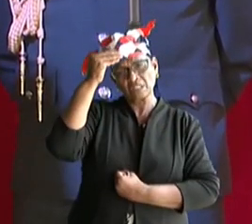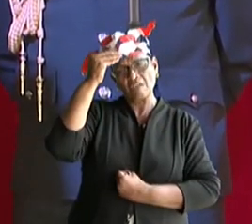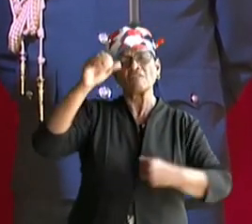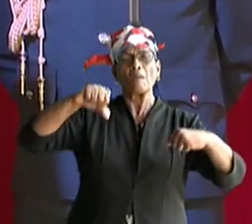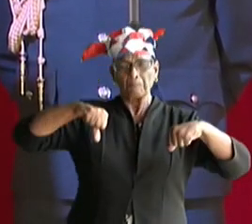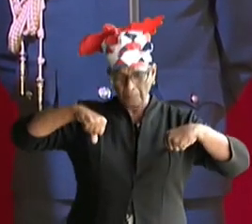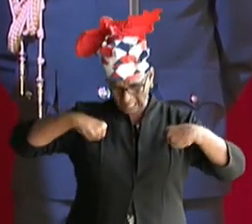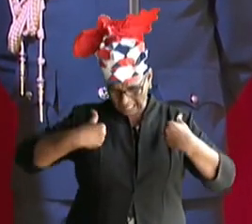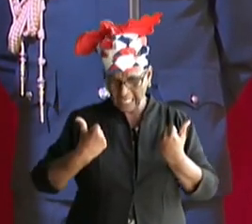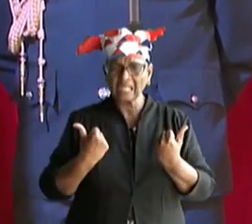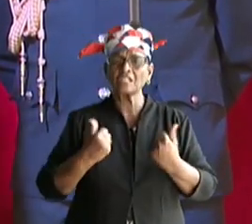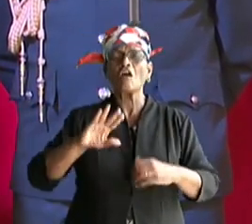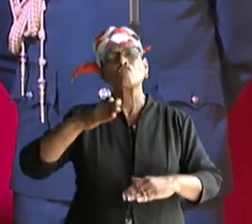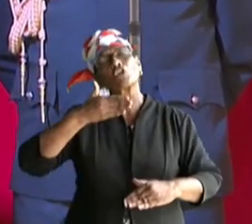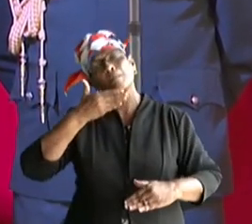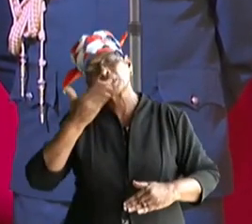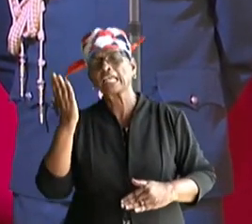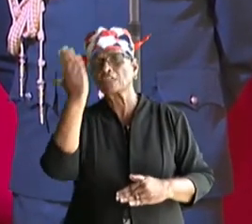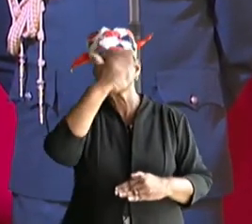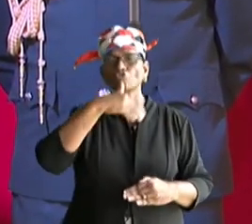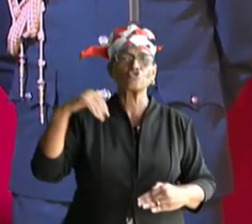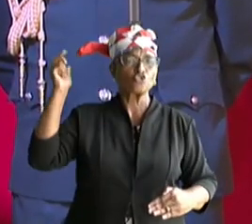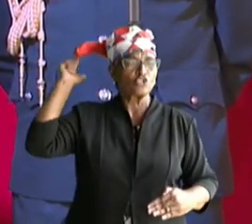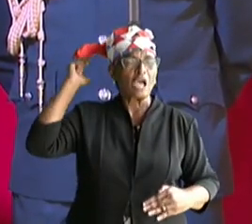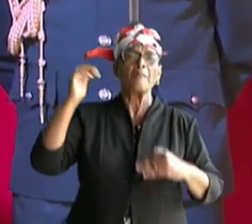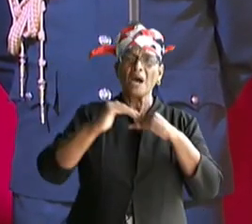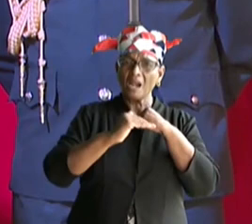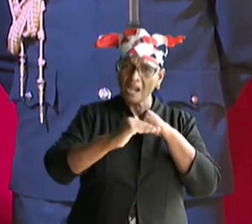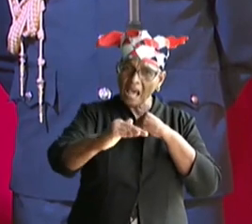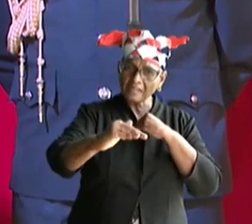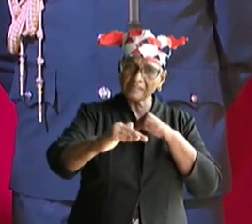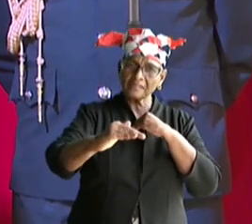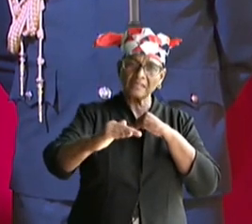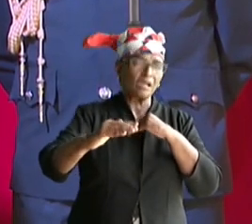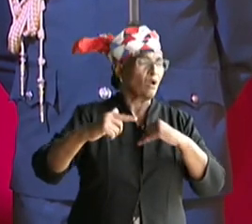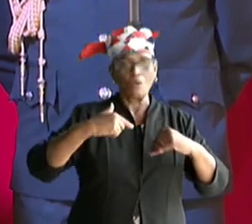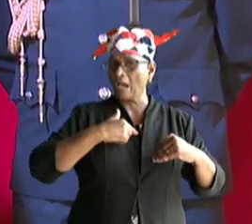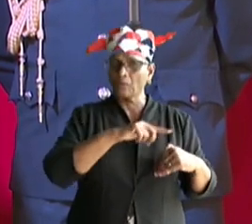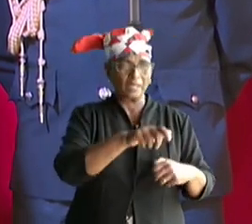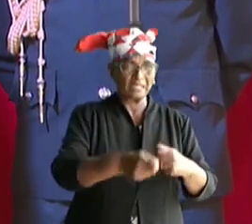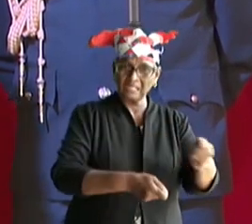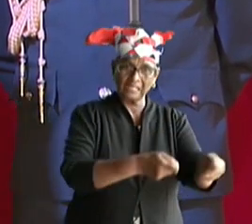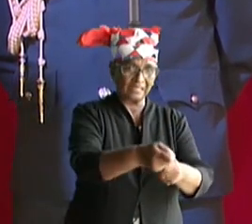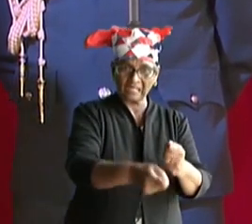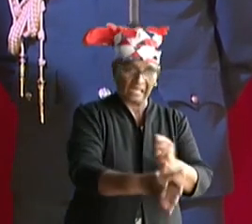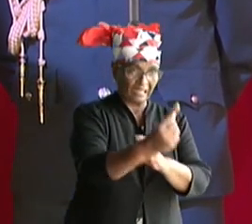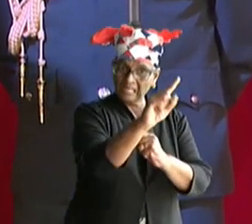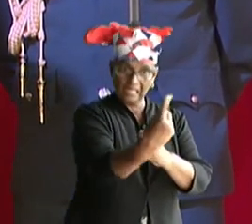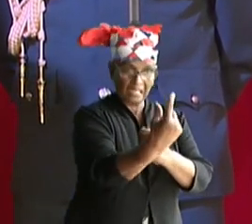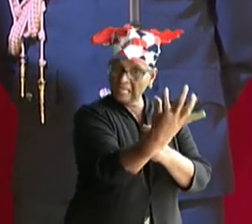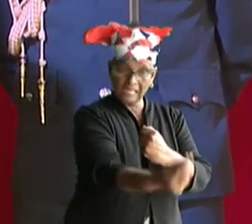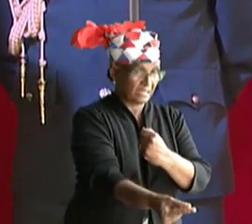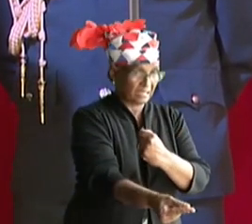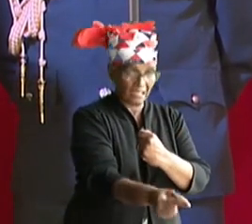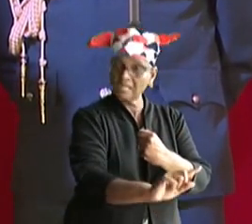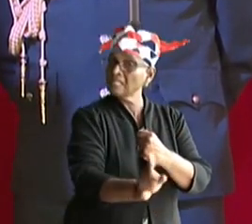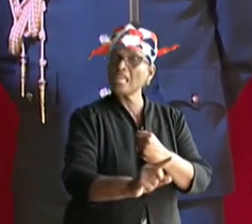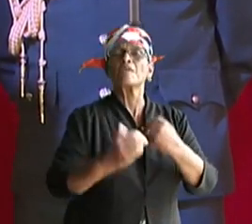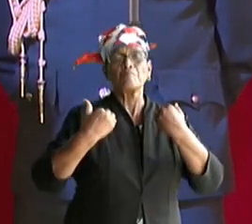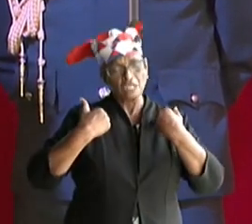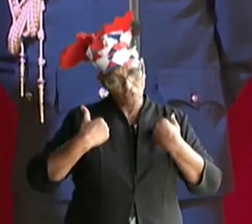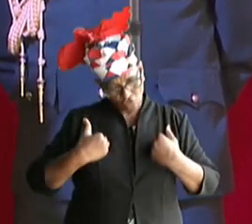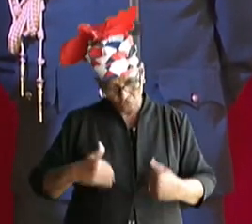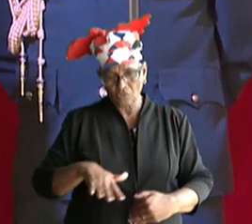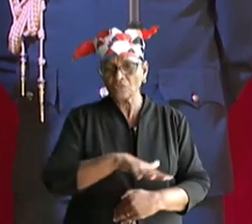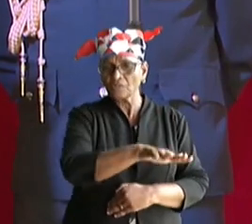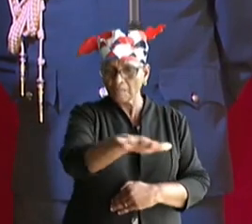zijn voor het moderne Suriname. Een land waar we niet de regering centraal stellen, maar de Surinaamse